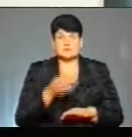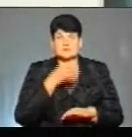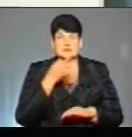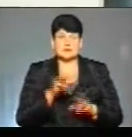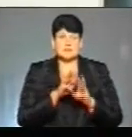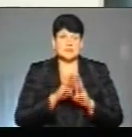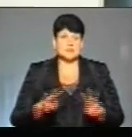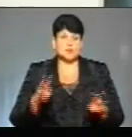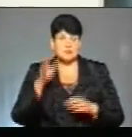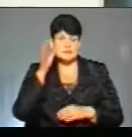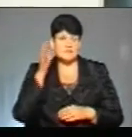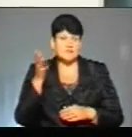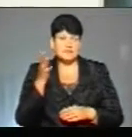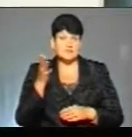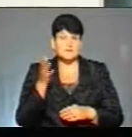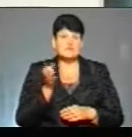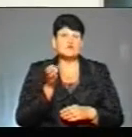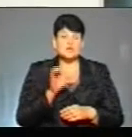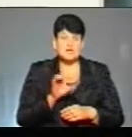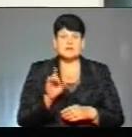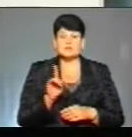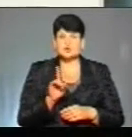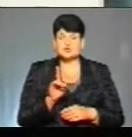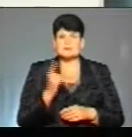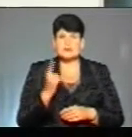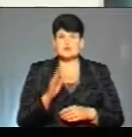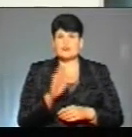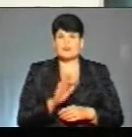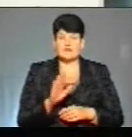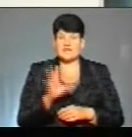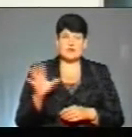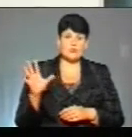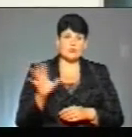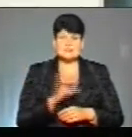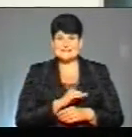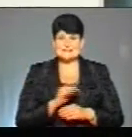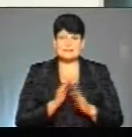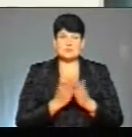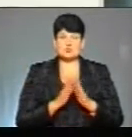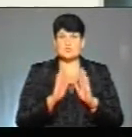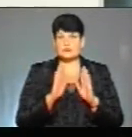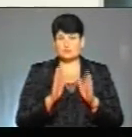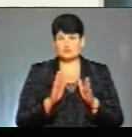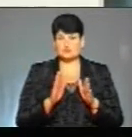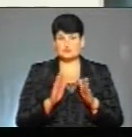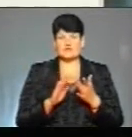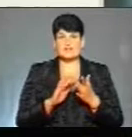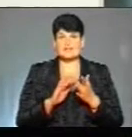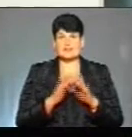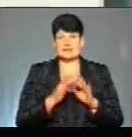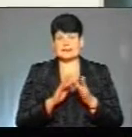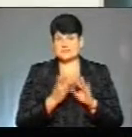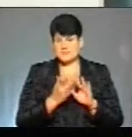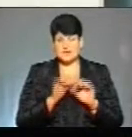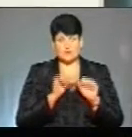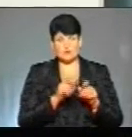зазначила міністр освіти, так в сюжеті про те, що з 1 вересня усі підручники будуть в електронному варіанті,